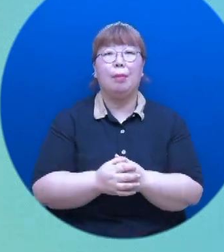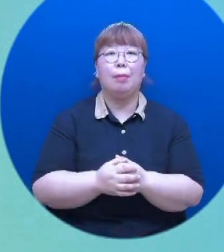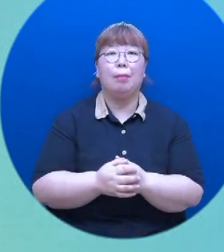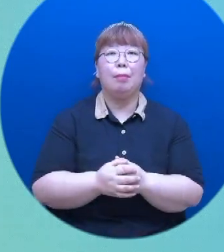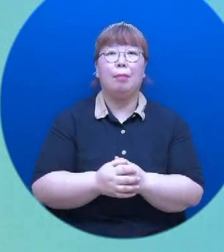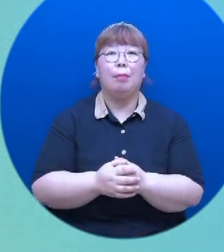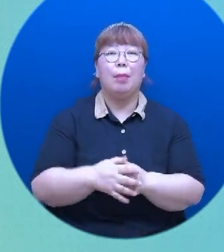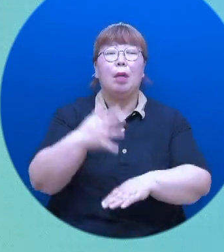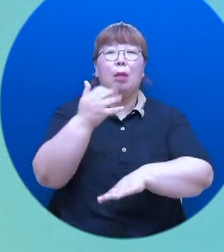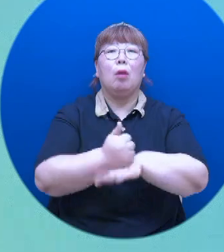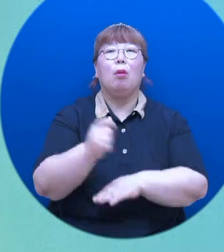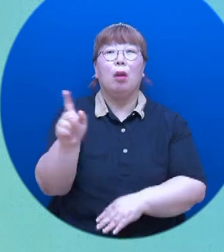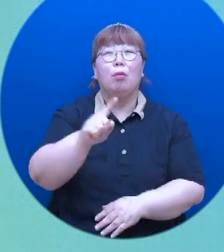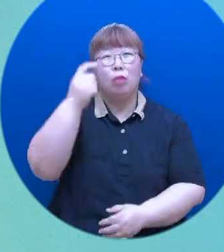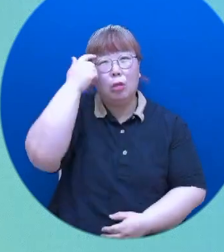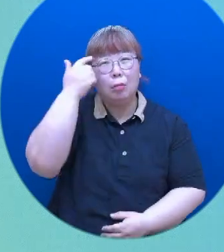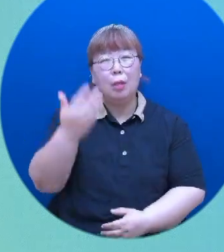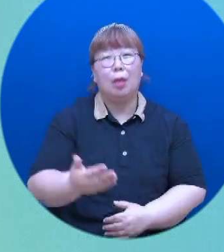결과가 무엇입니까?